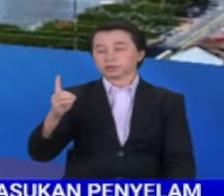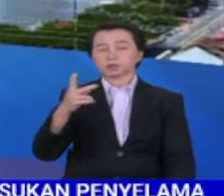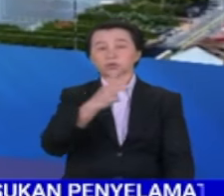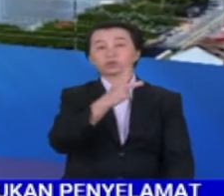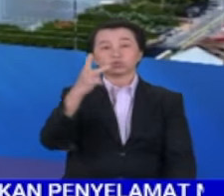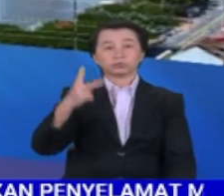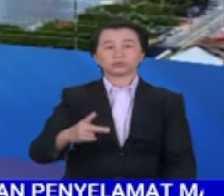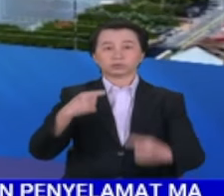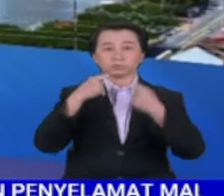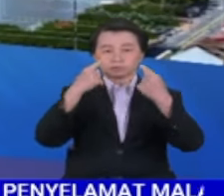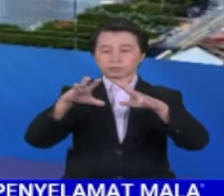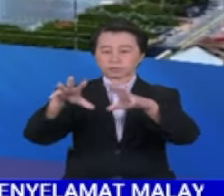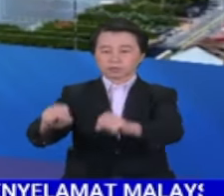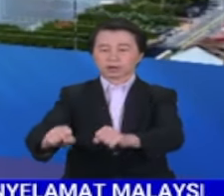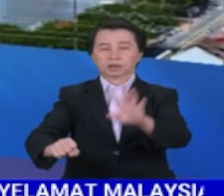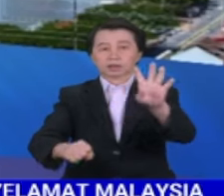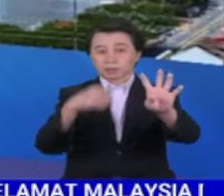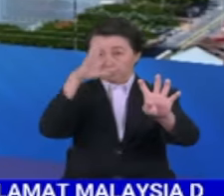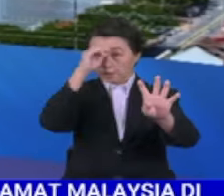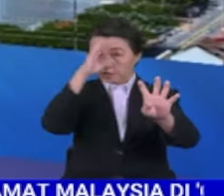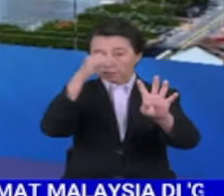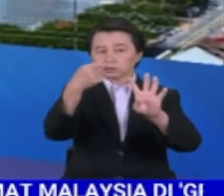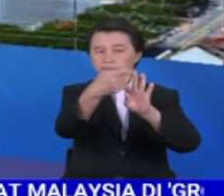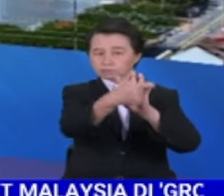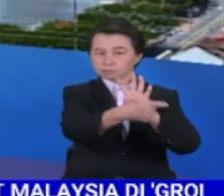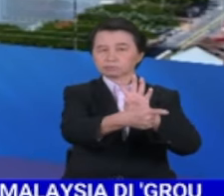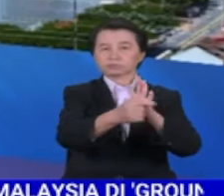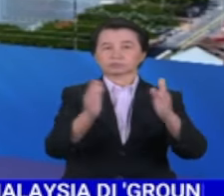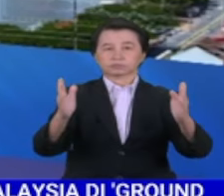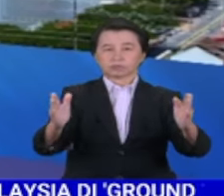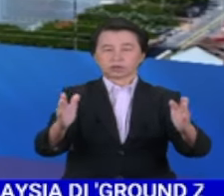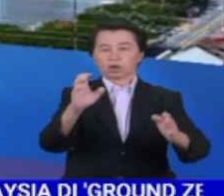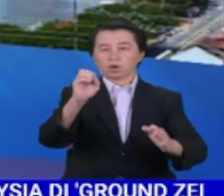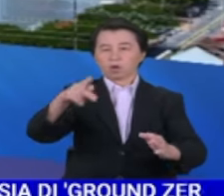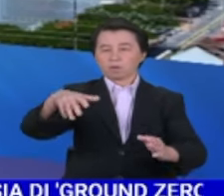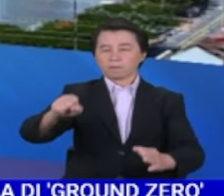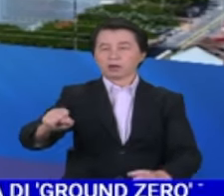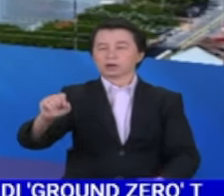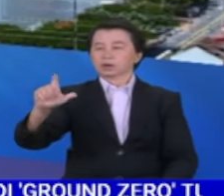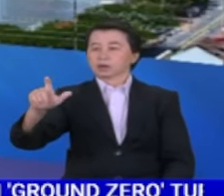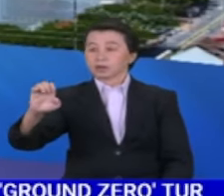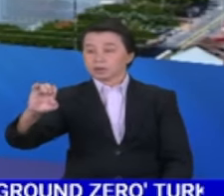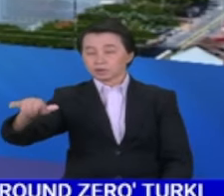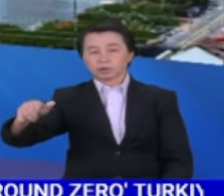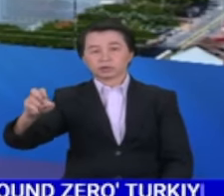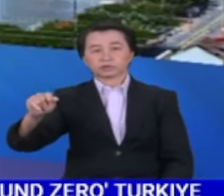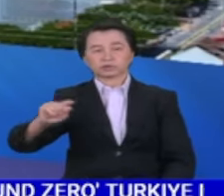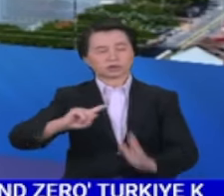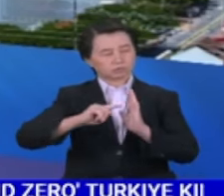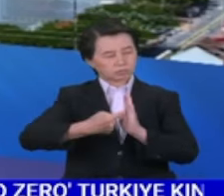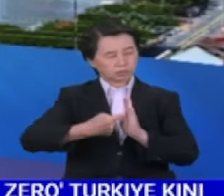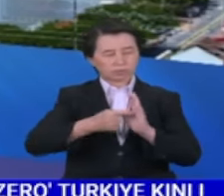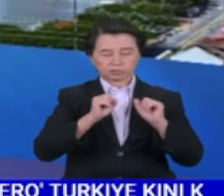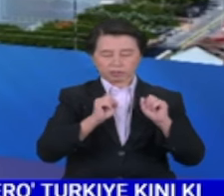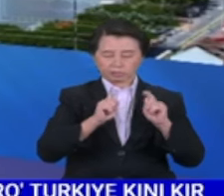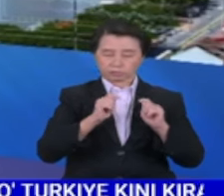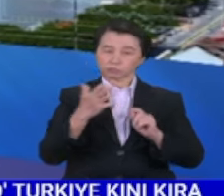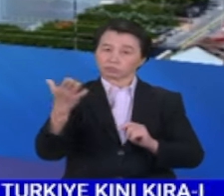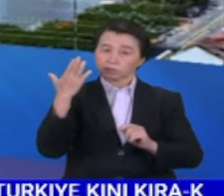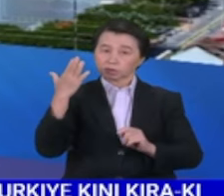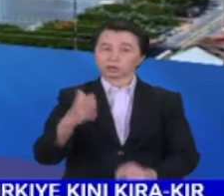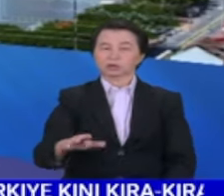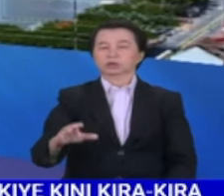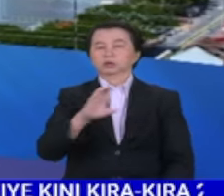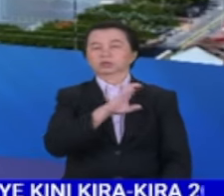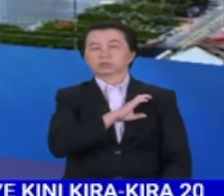berjaya menangkap empat orang laki tempatan sepanjang tempo oblejang yang mulai dilaksanakan sabtu lepas lcp